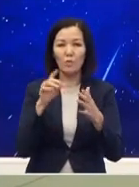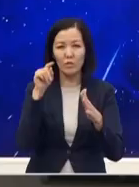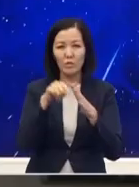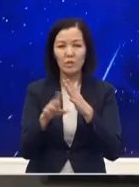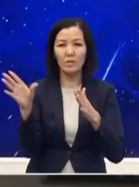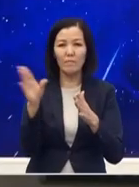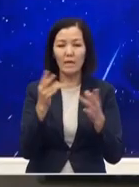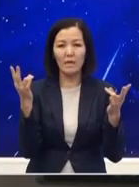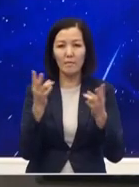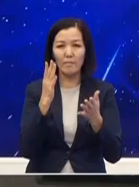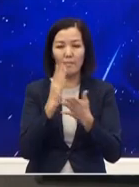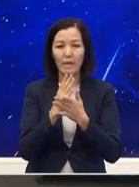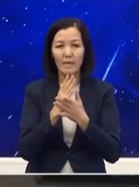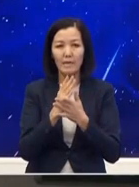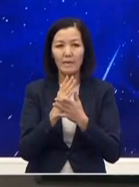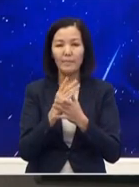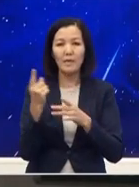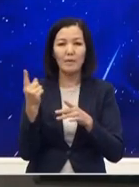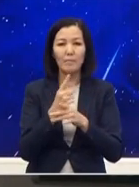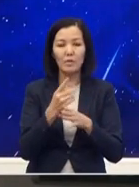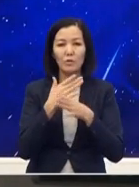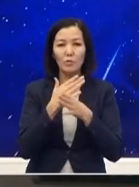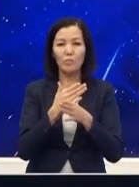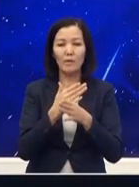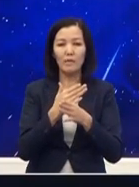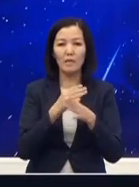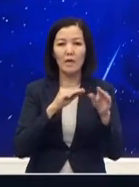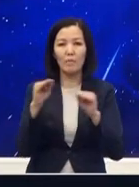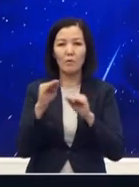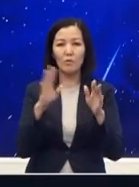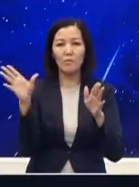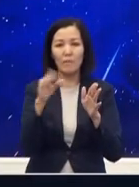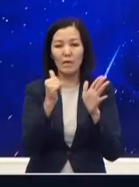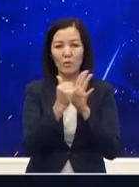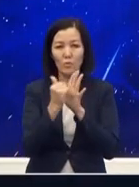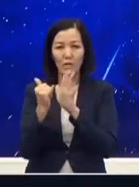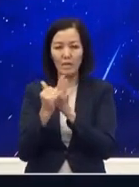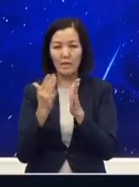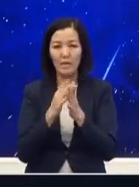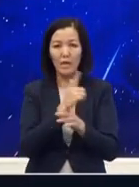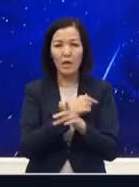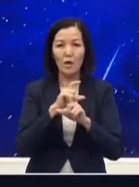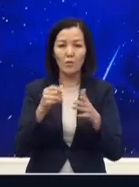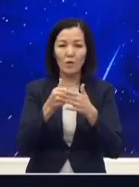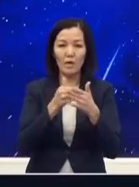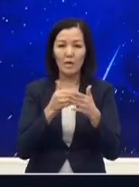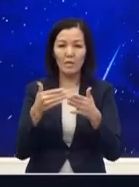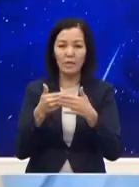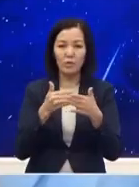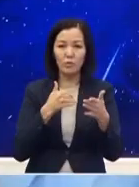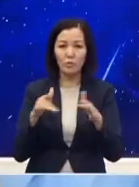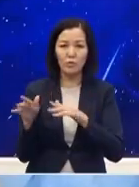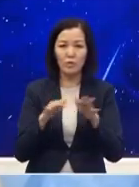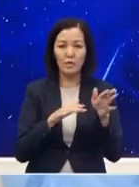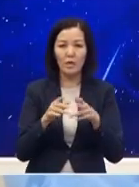дүниенің бәрі бар. Бірінші медициналық көмек көрсетуге ең қажетті құрылғылар орнатылған. Бұл ауруханаға жеткенше, шұғыл әрі шағын оталар